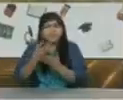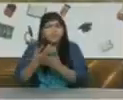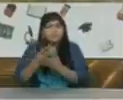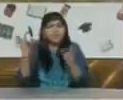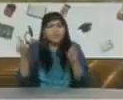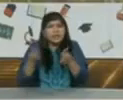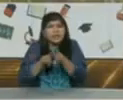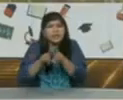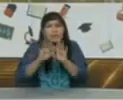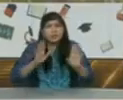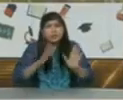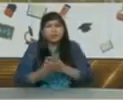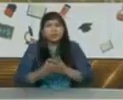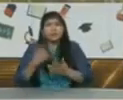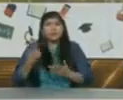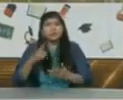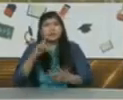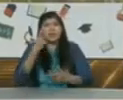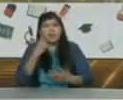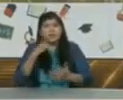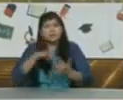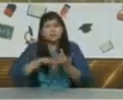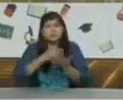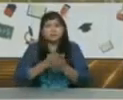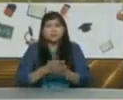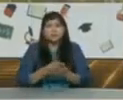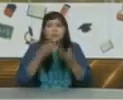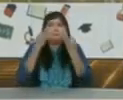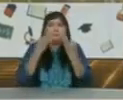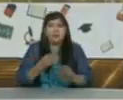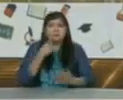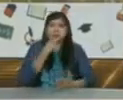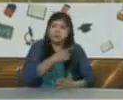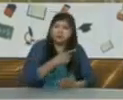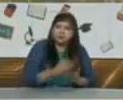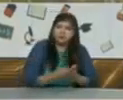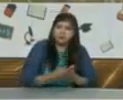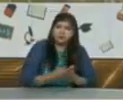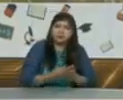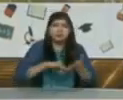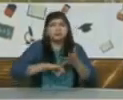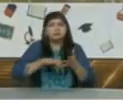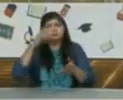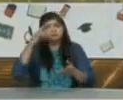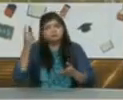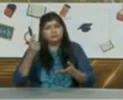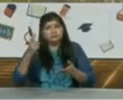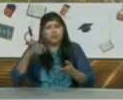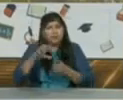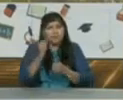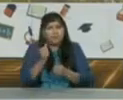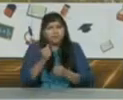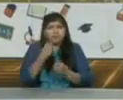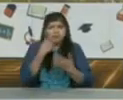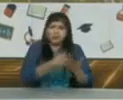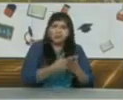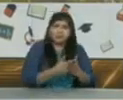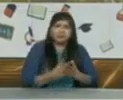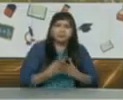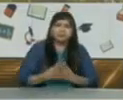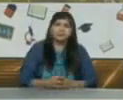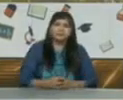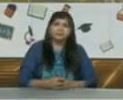लेकिन किसी एक विषय पर, किसी एक सब्जेक्ट पर उनकी पकड़ जबरदस्त होती है।